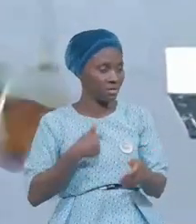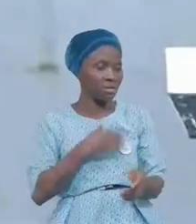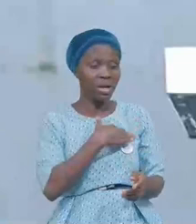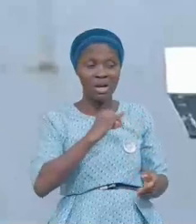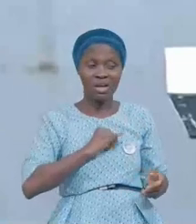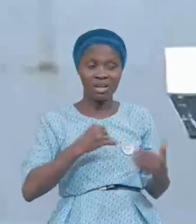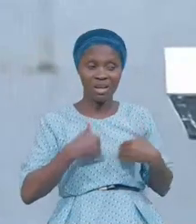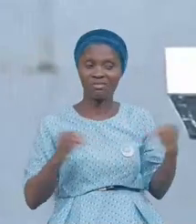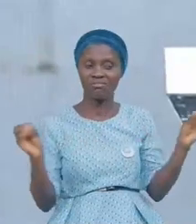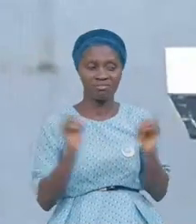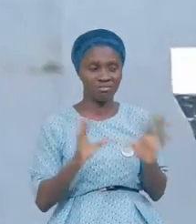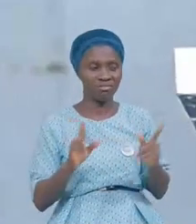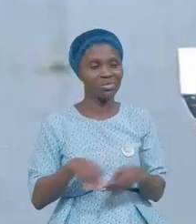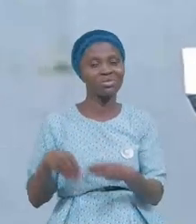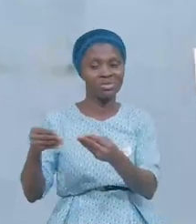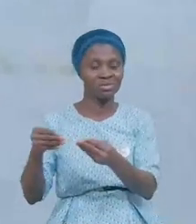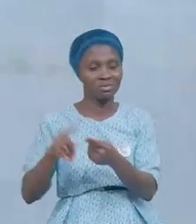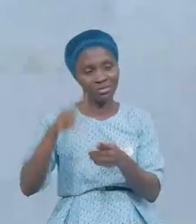rien.